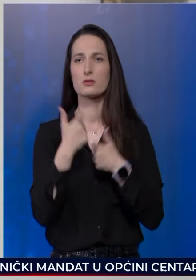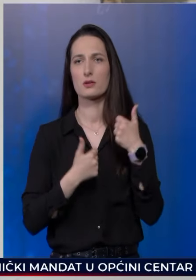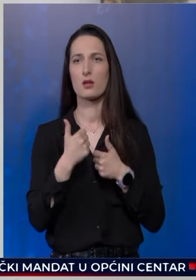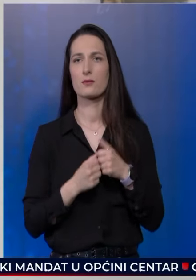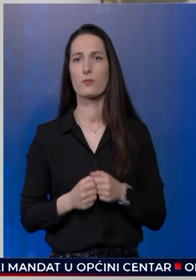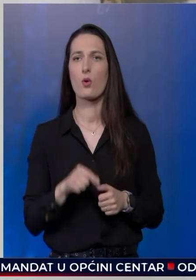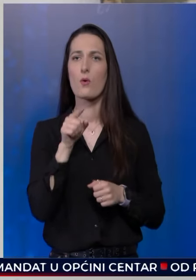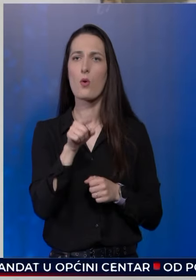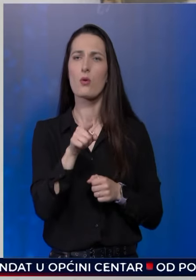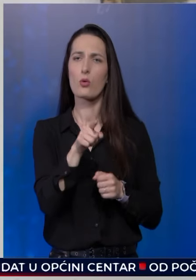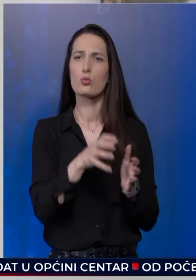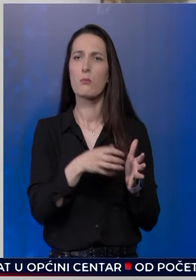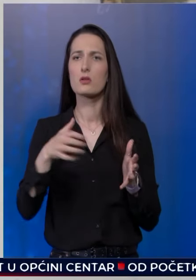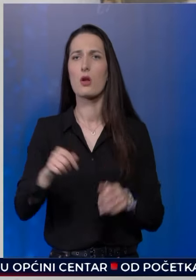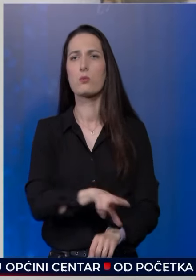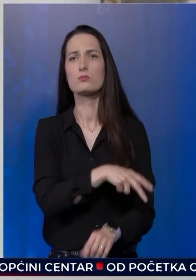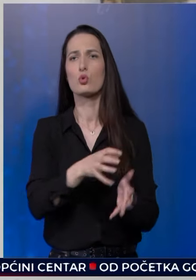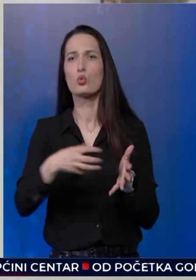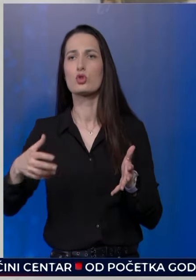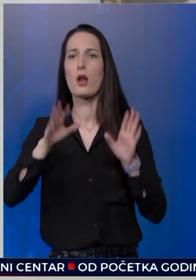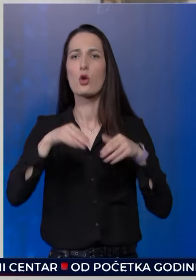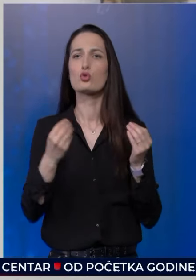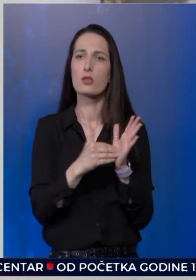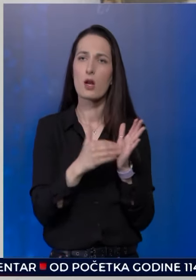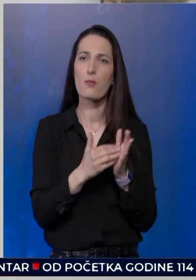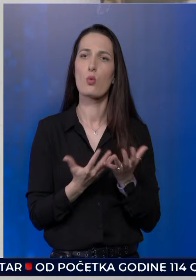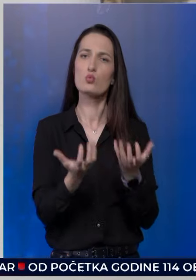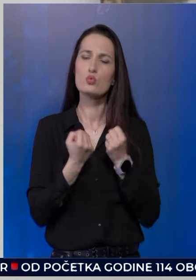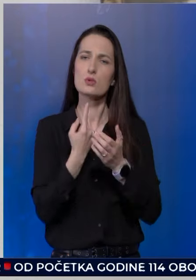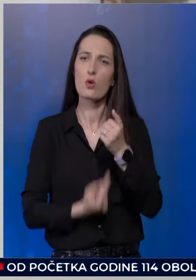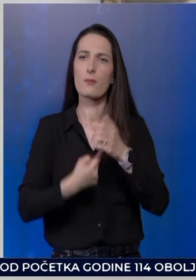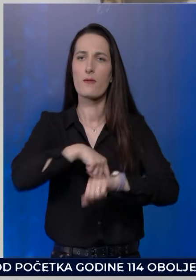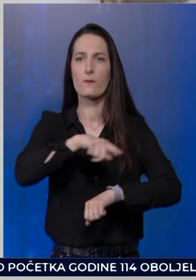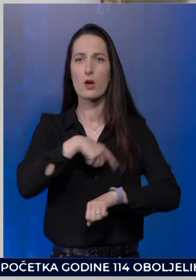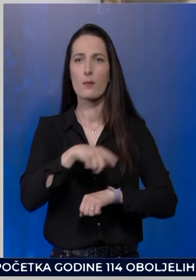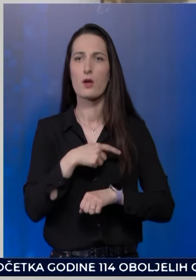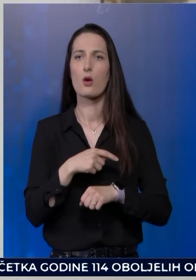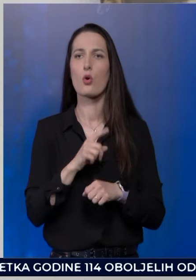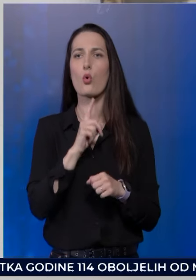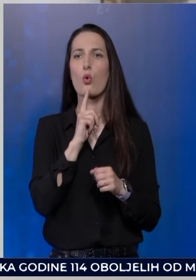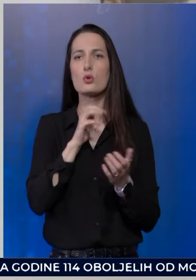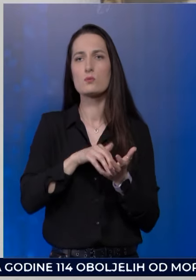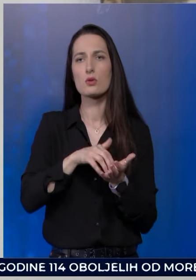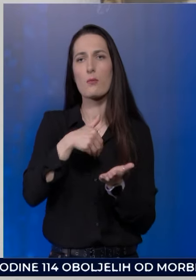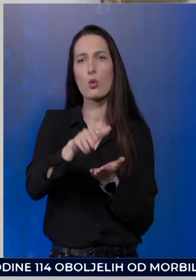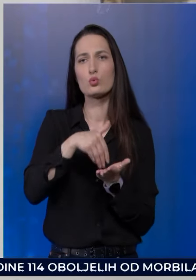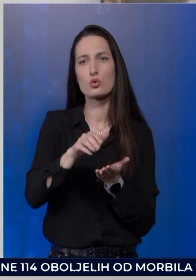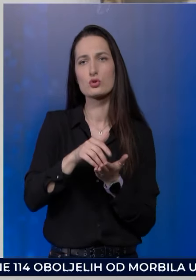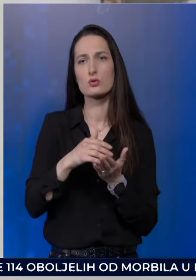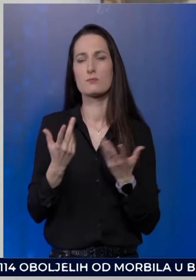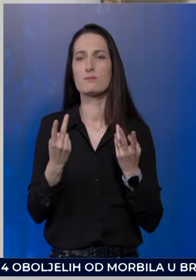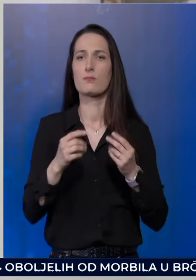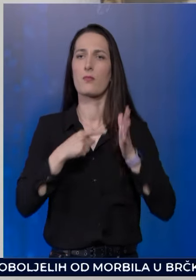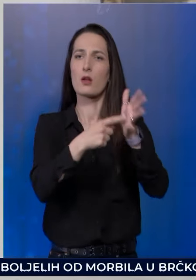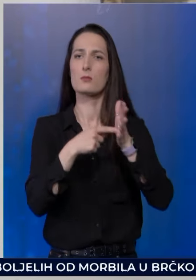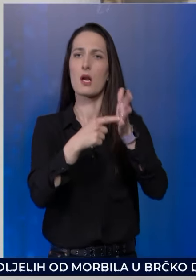potrajalo puno duže nek što je trebalo. Uzelo nam je vremena, uzelo nam je vrijeme one koje smo trebali da